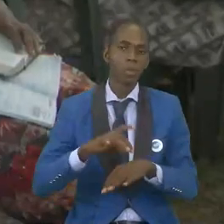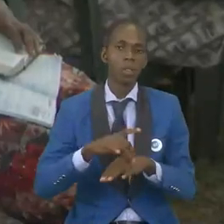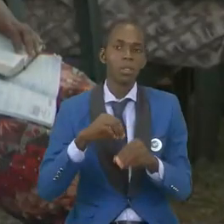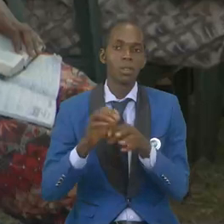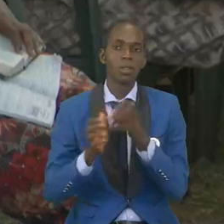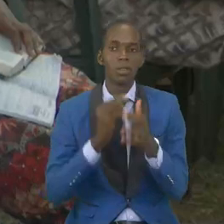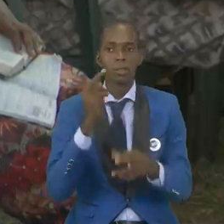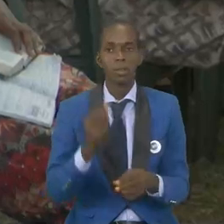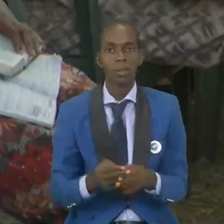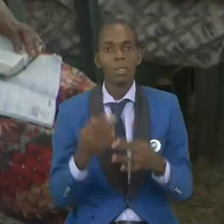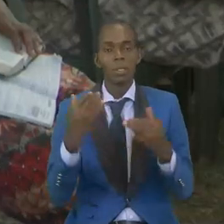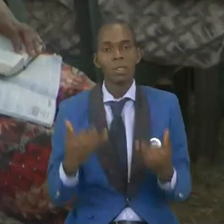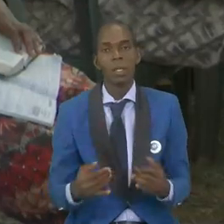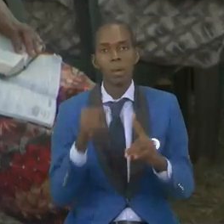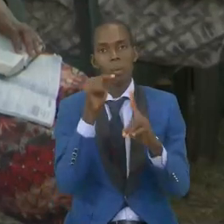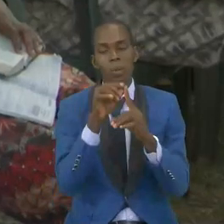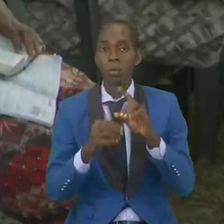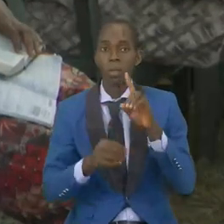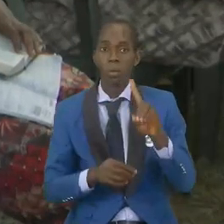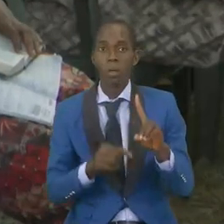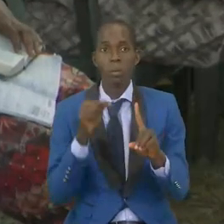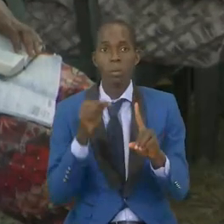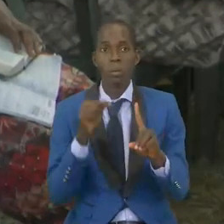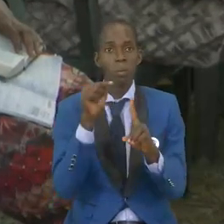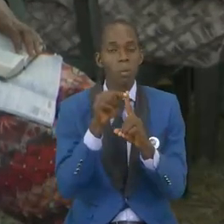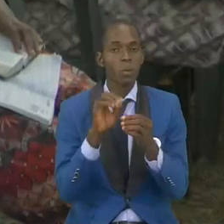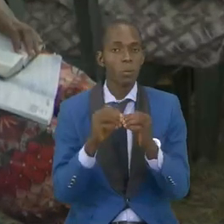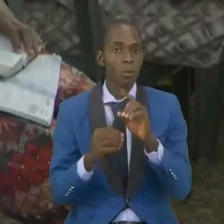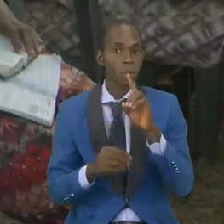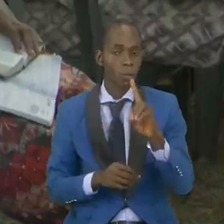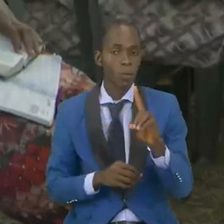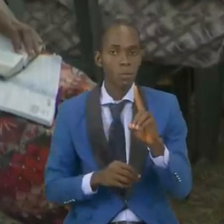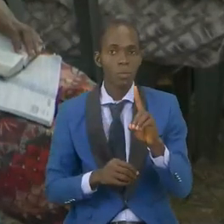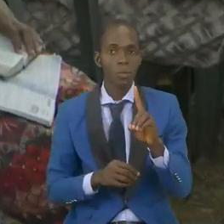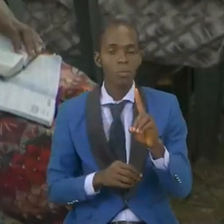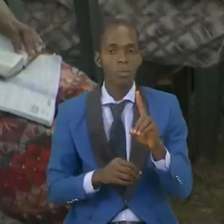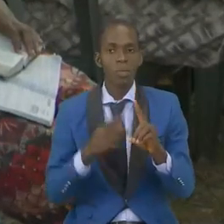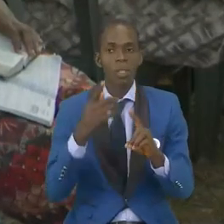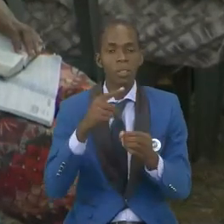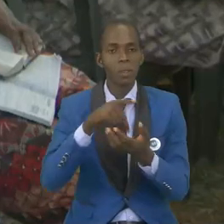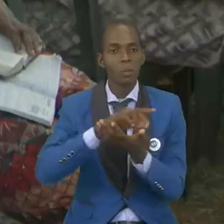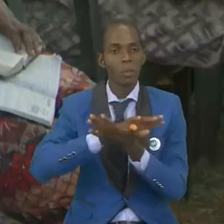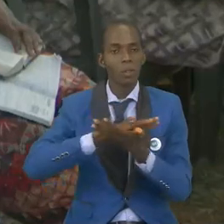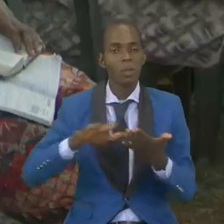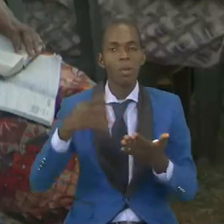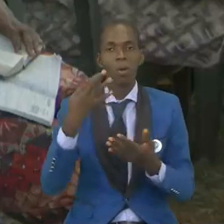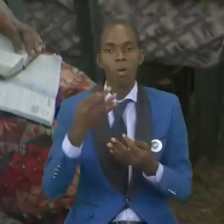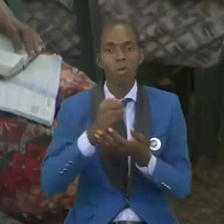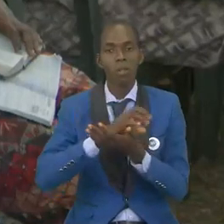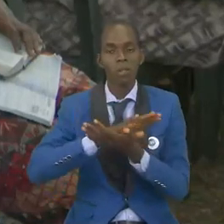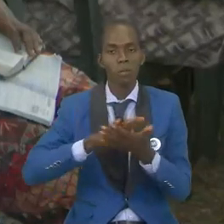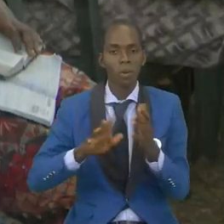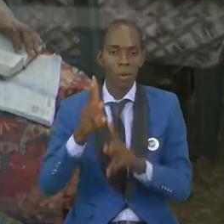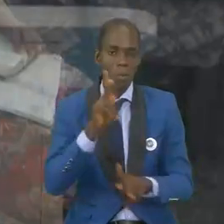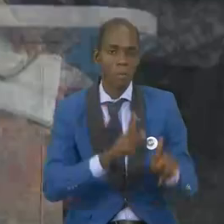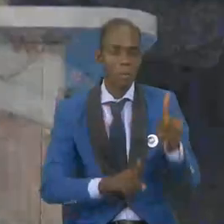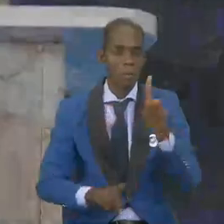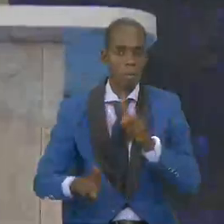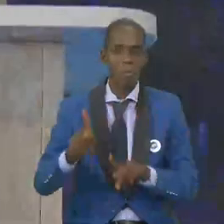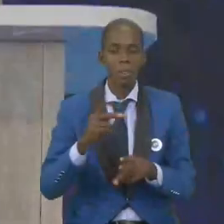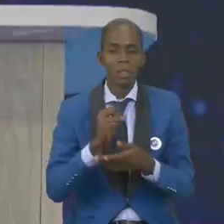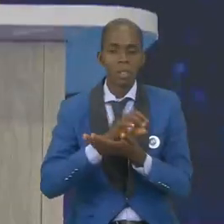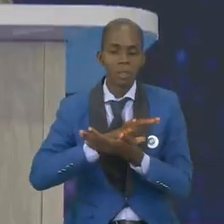préservé jusqu'à la fin de ton voyage au nom de Jésus. Considérons le premier point maintenant. Premier point, la pureté